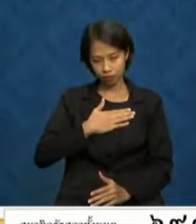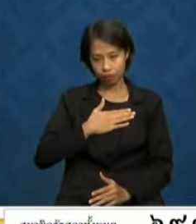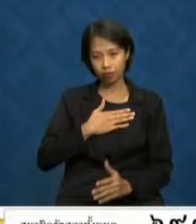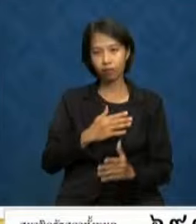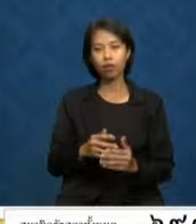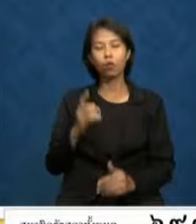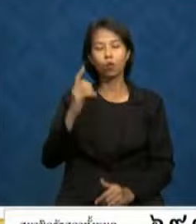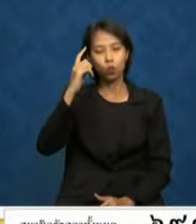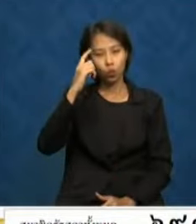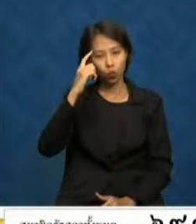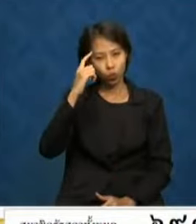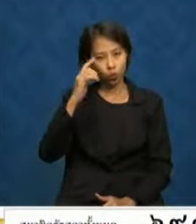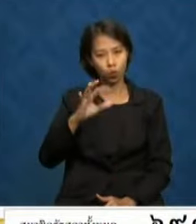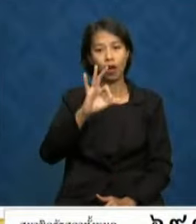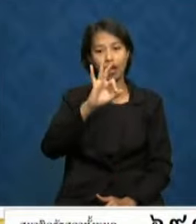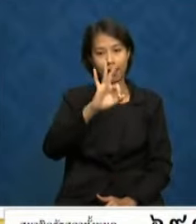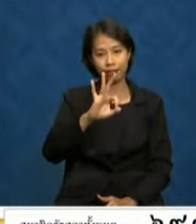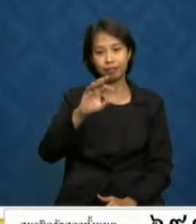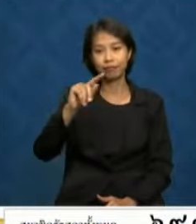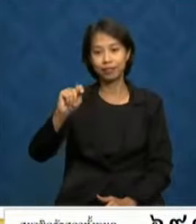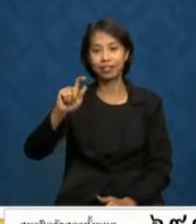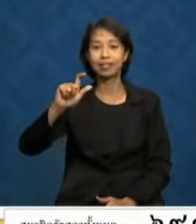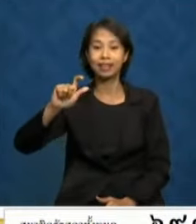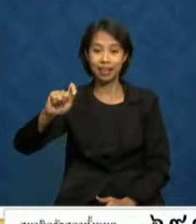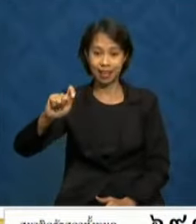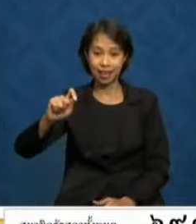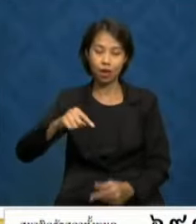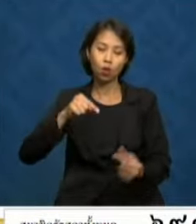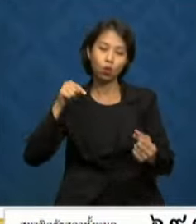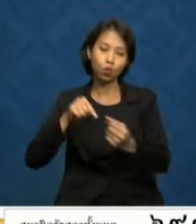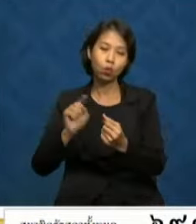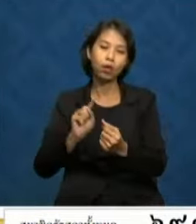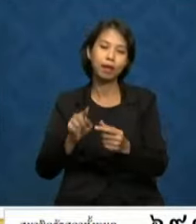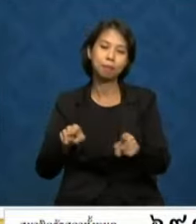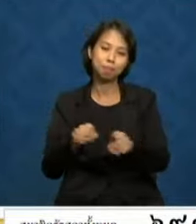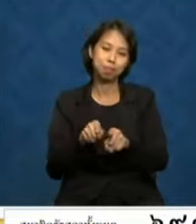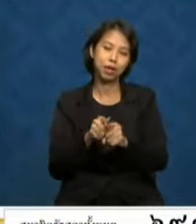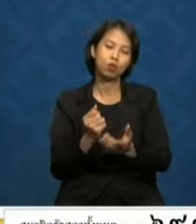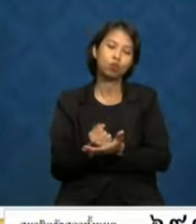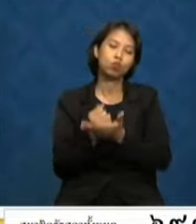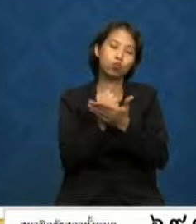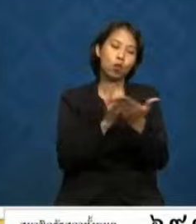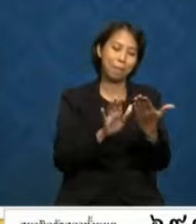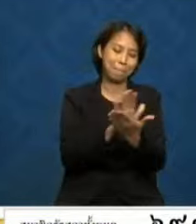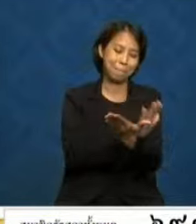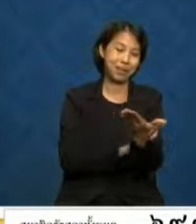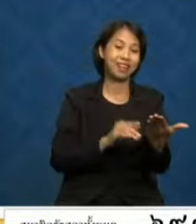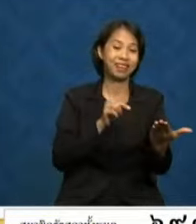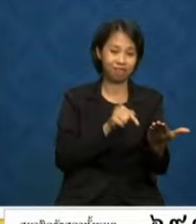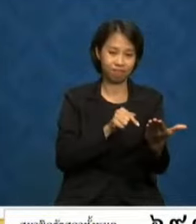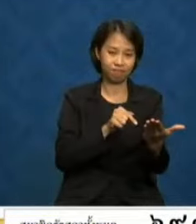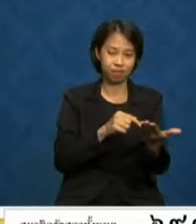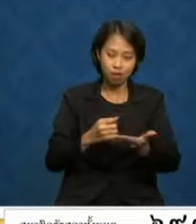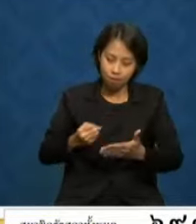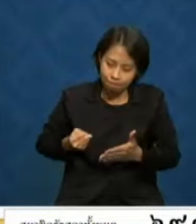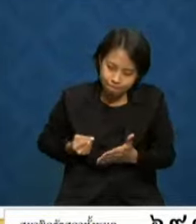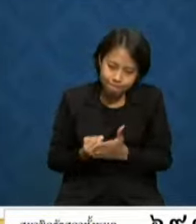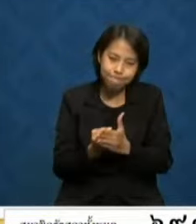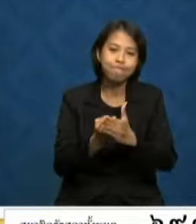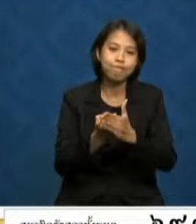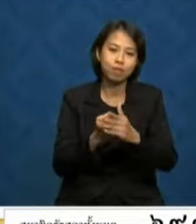เรารู้ว่า FTA นั้นมันเรื่องของการสร้างขีดความสามารถให้ประเทศประเทศเราขีดความสามารถเรายัง